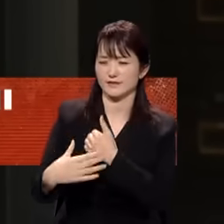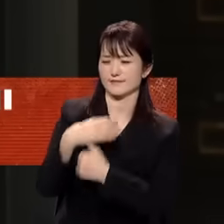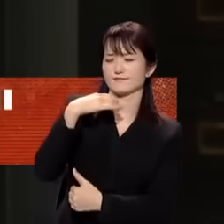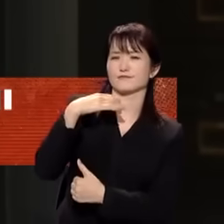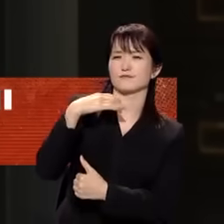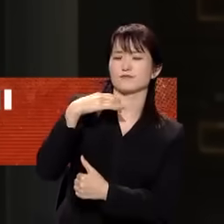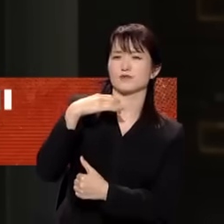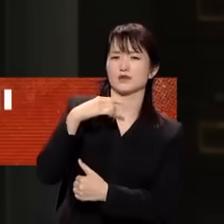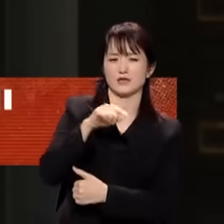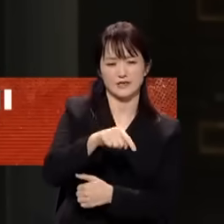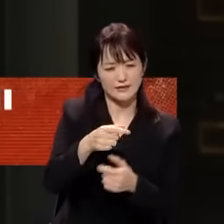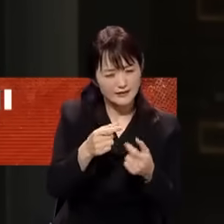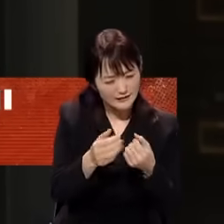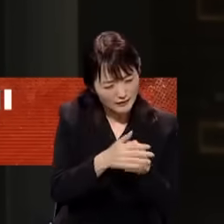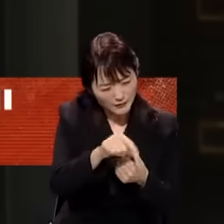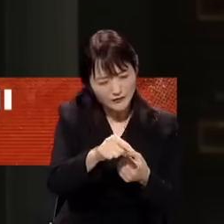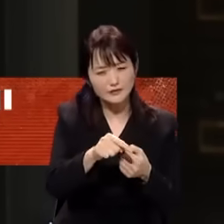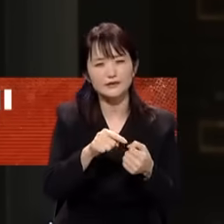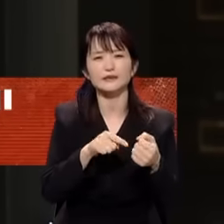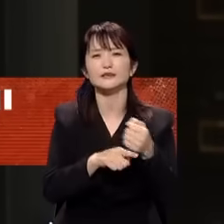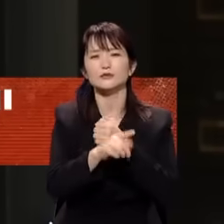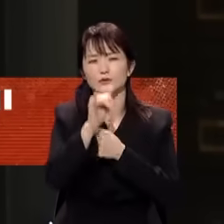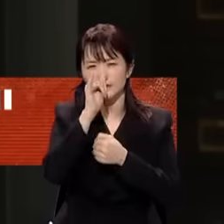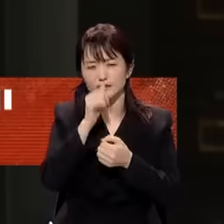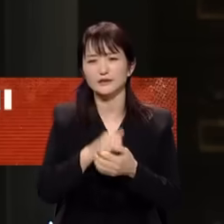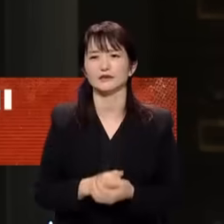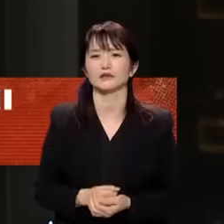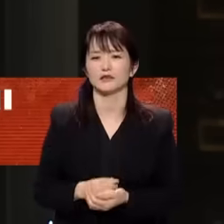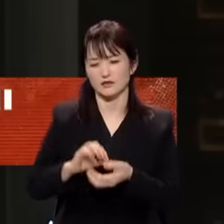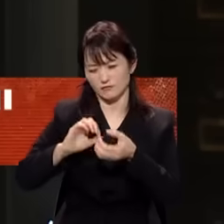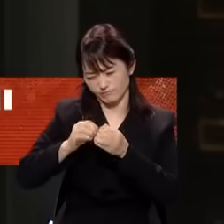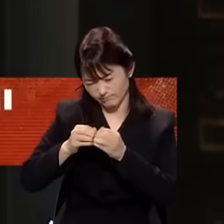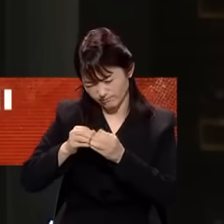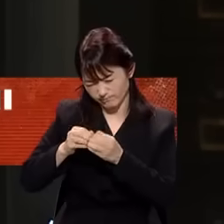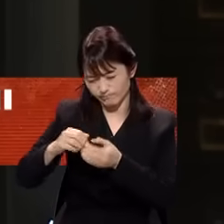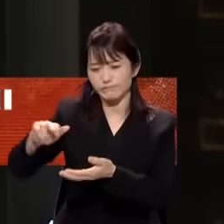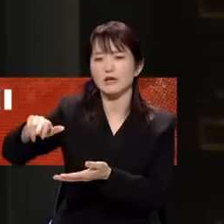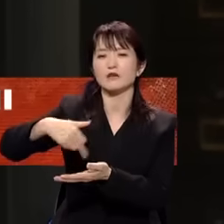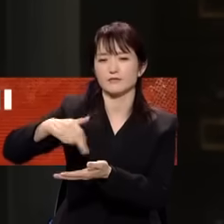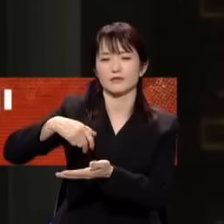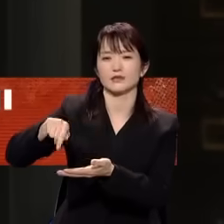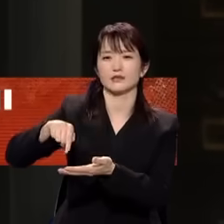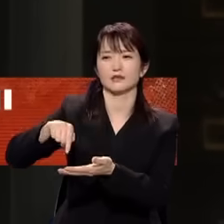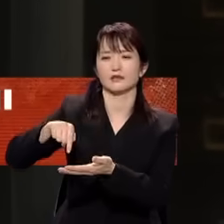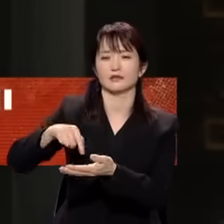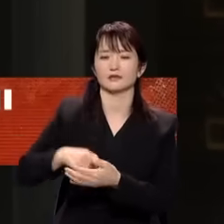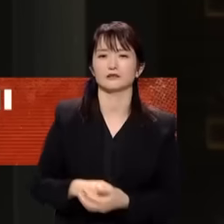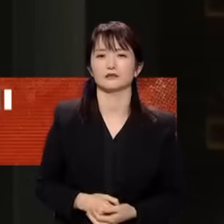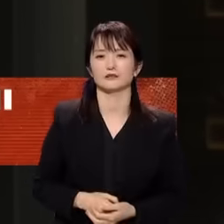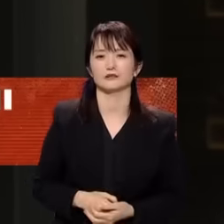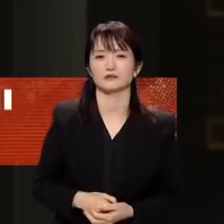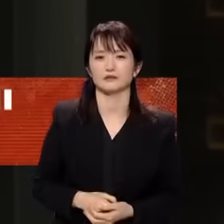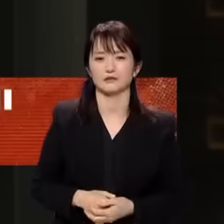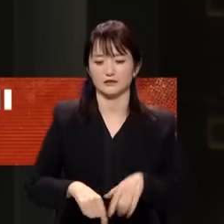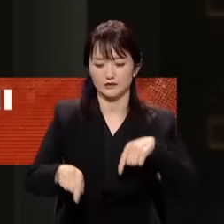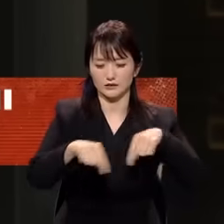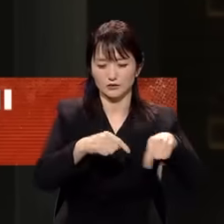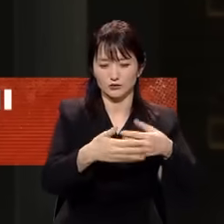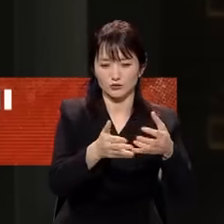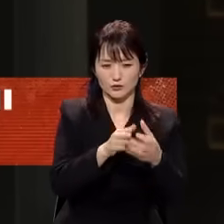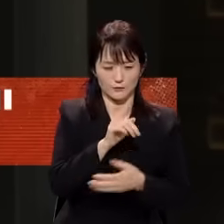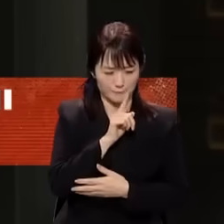뭐 이래서 이렇다더라, 뭐 무슨 뭐라더라 이런 거 말이죠. 정치권에서도 입단속을